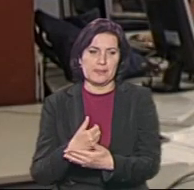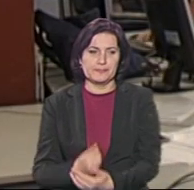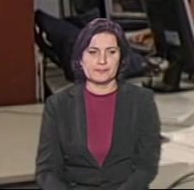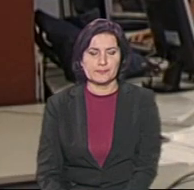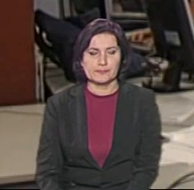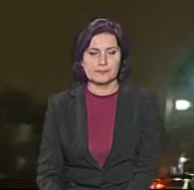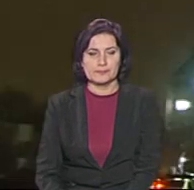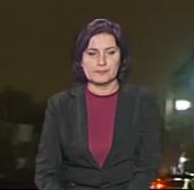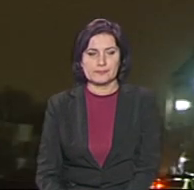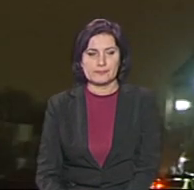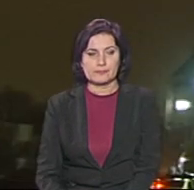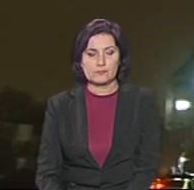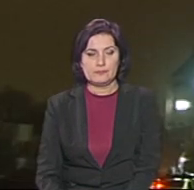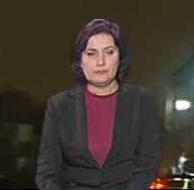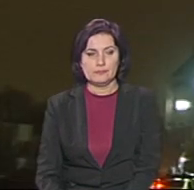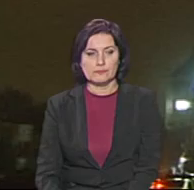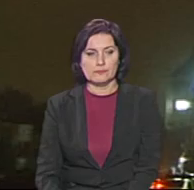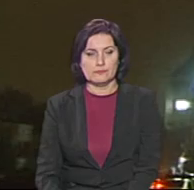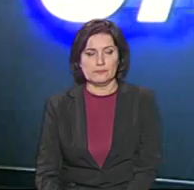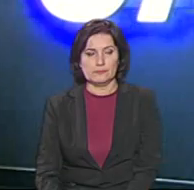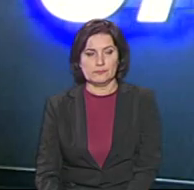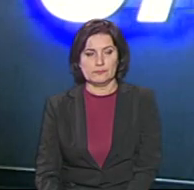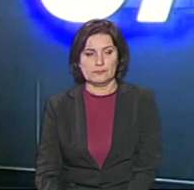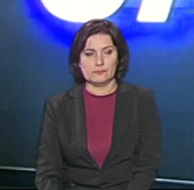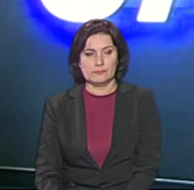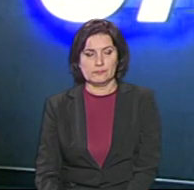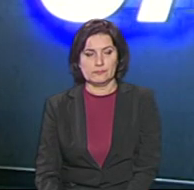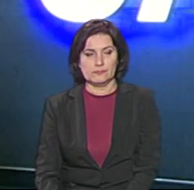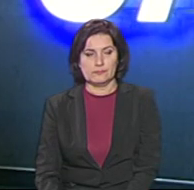Олена Близнякова, Нікіта Галка, Валентин Грінберг та Ігор Якубчик. Новини на Суспільному.